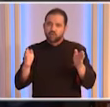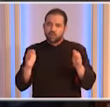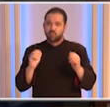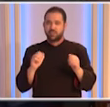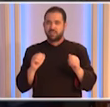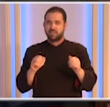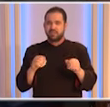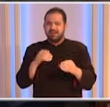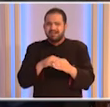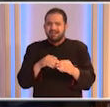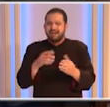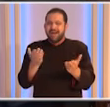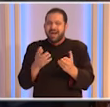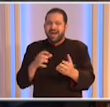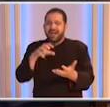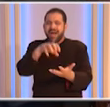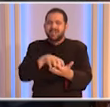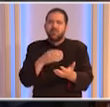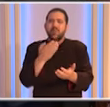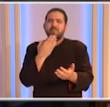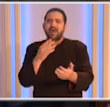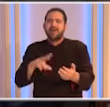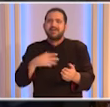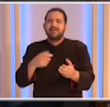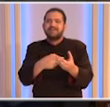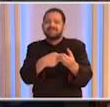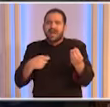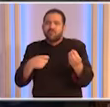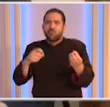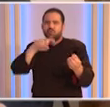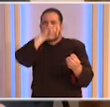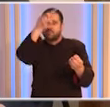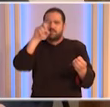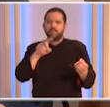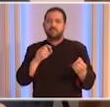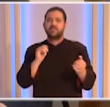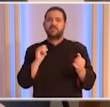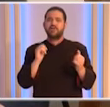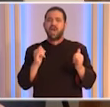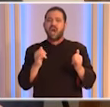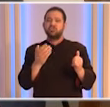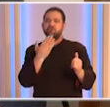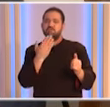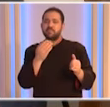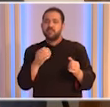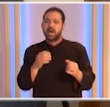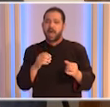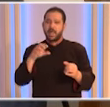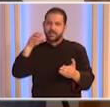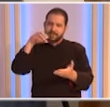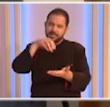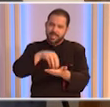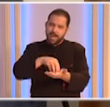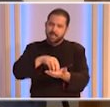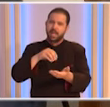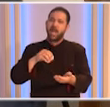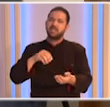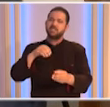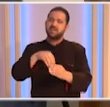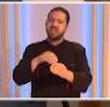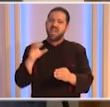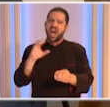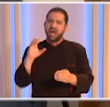început, în ce categorie de păcate se încadrează avortul? Acest păcat se